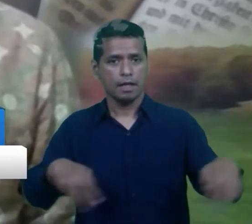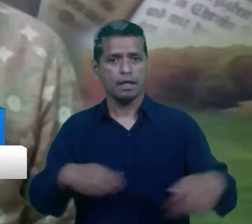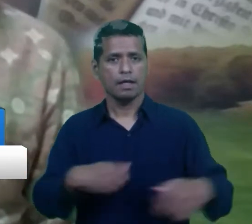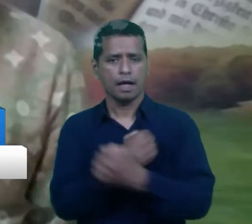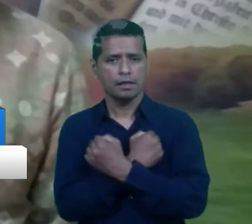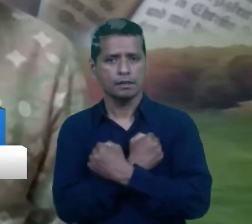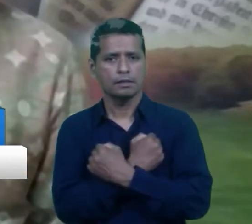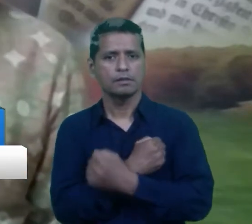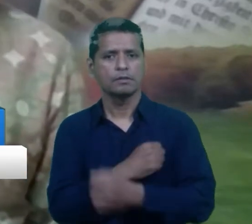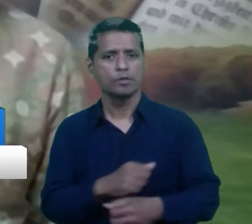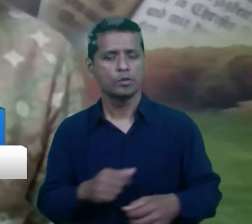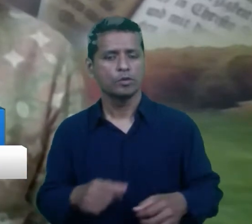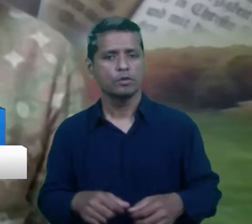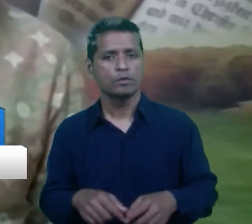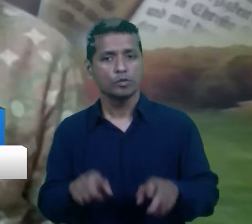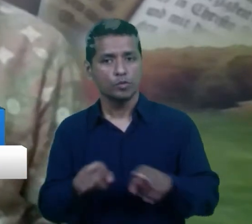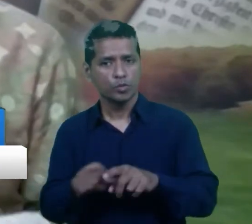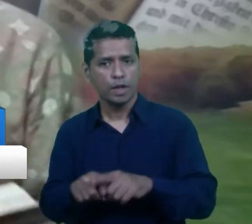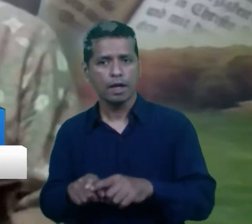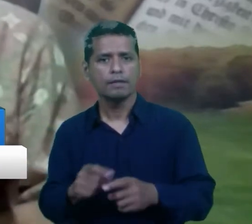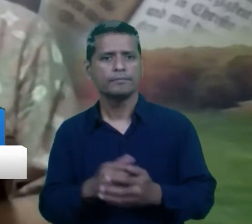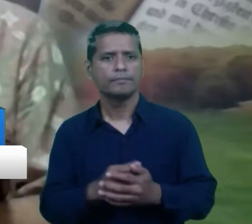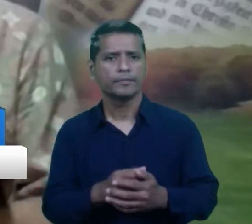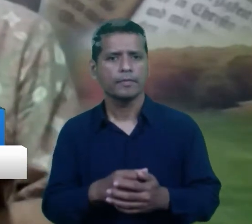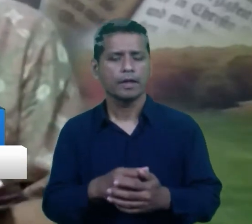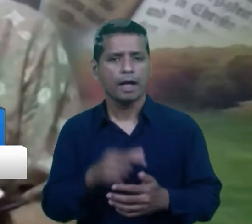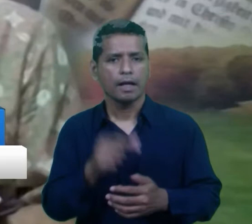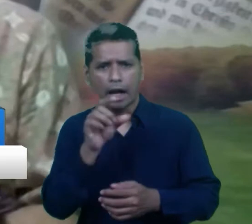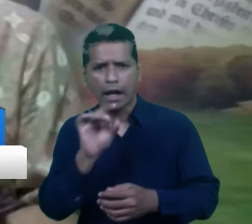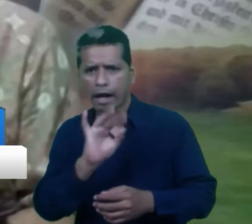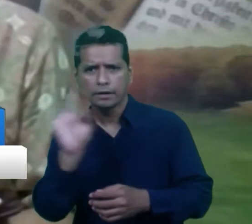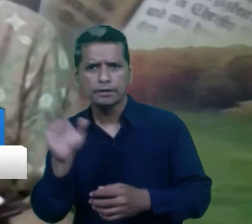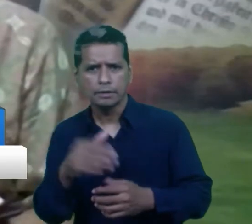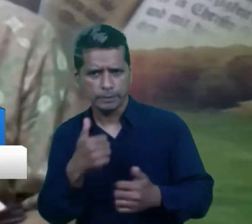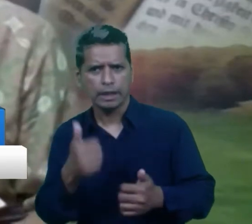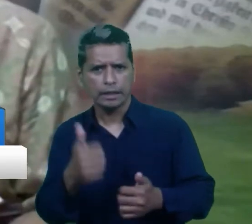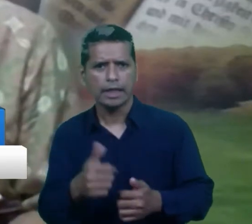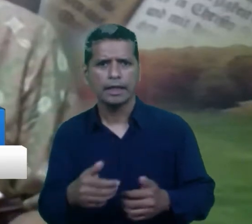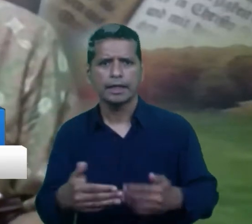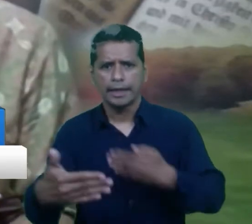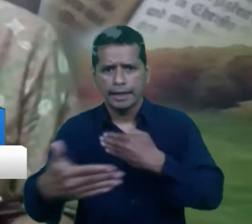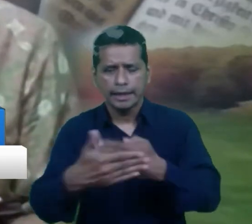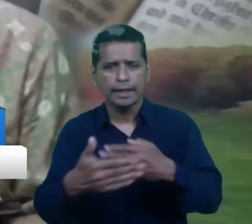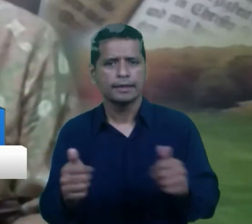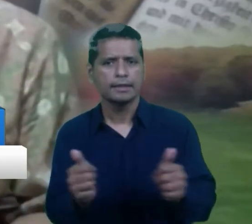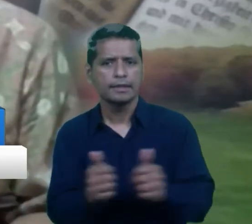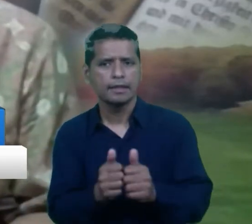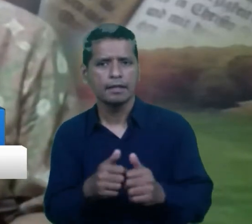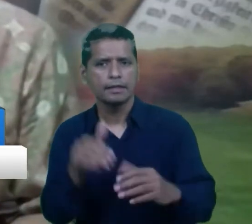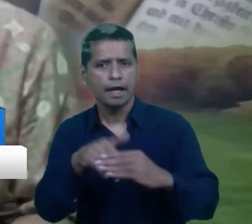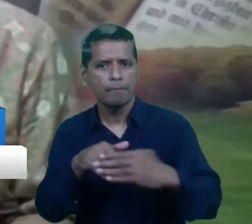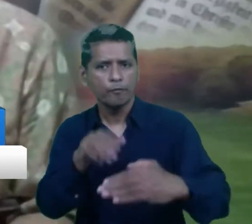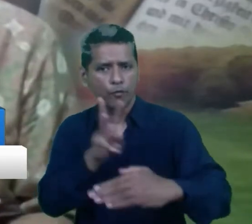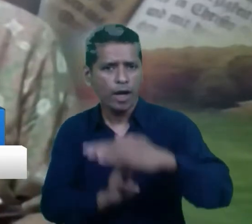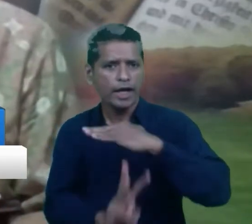Wahyu pasal yang keempat, ayat yang kelima maksud saya, Roh Kudus itu berdiri di hadapan tahta